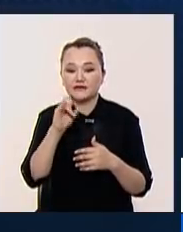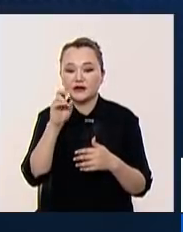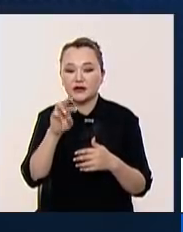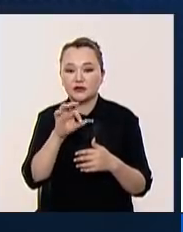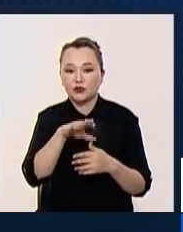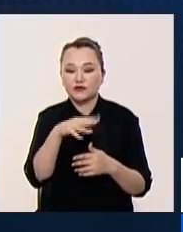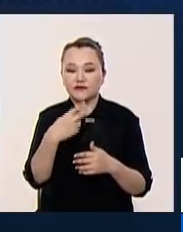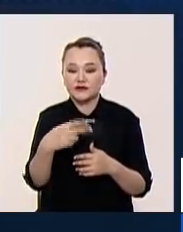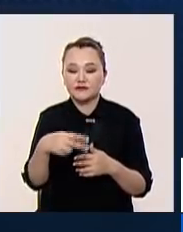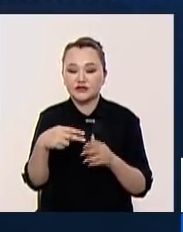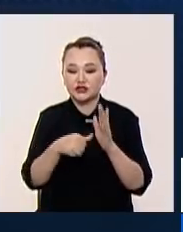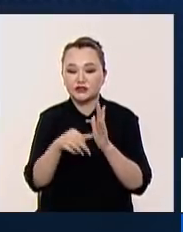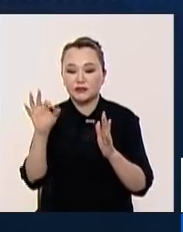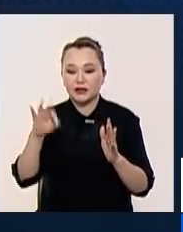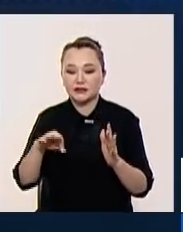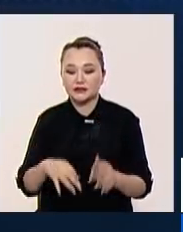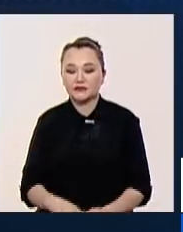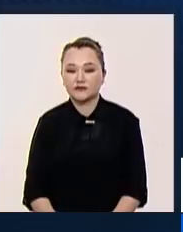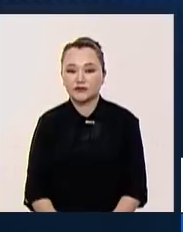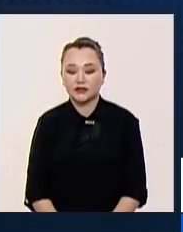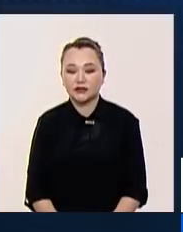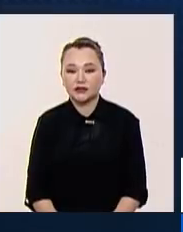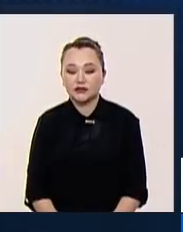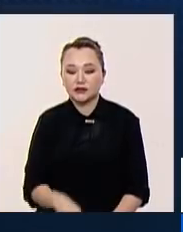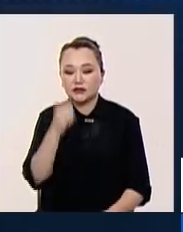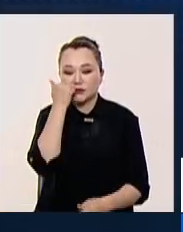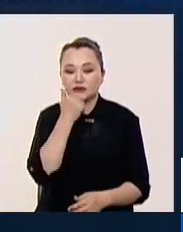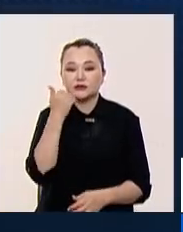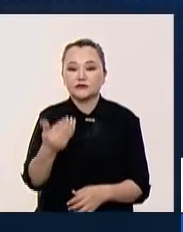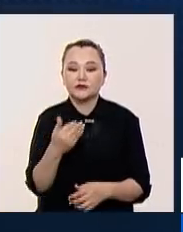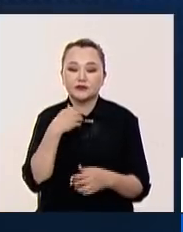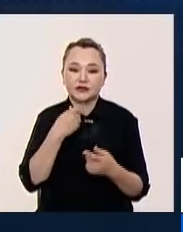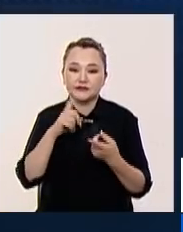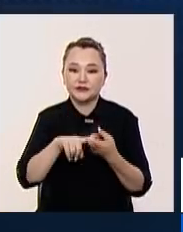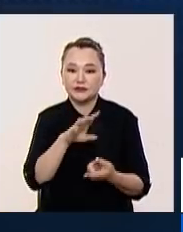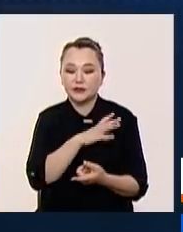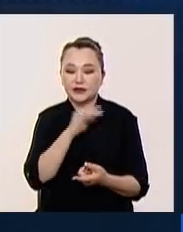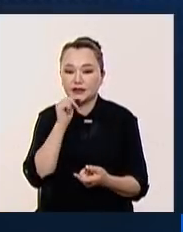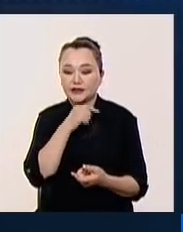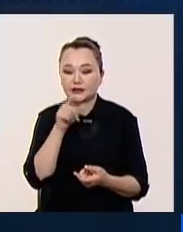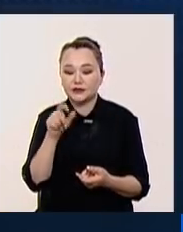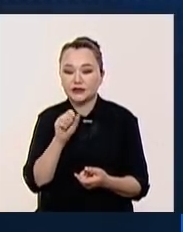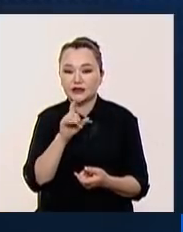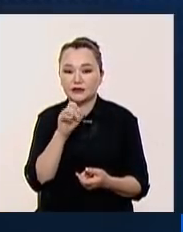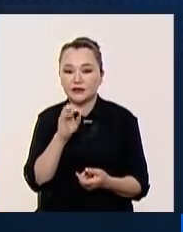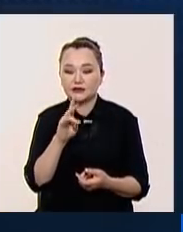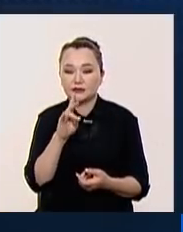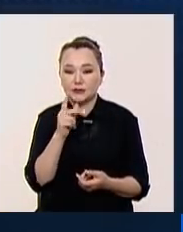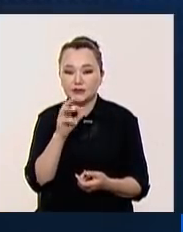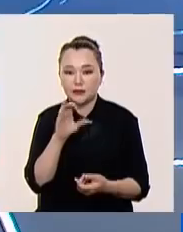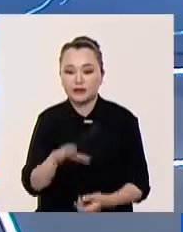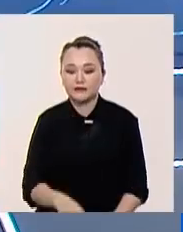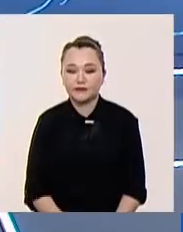от 20 до 26%. Спасибо вам. С нами на связи был экономист Арман Бесимбаев.